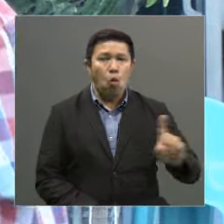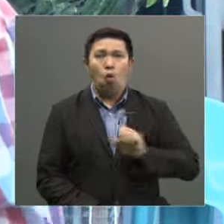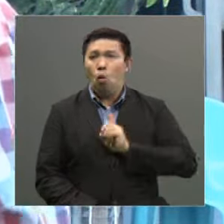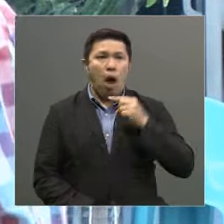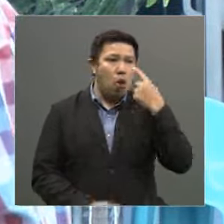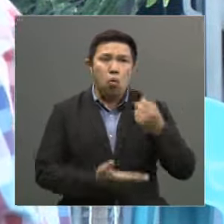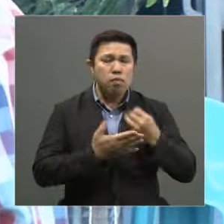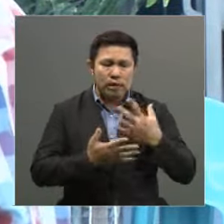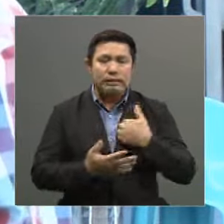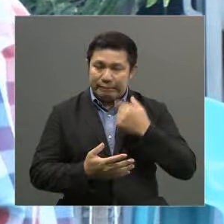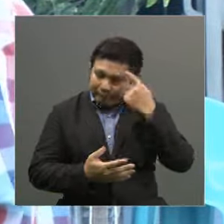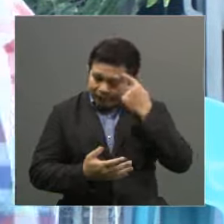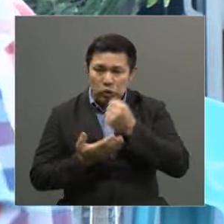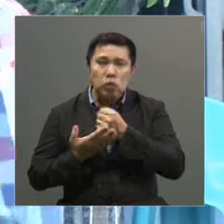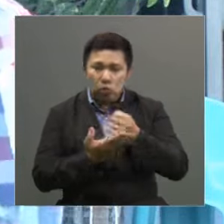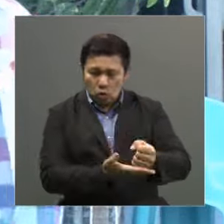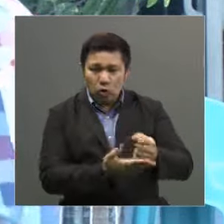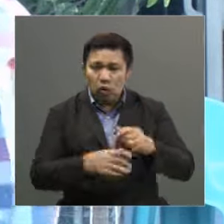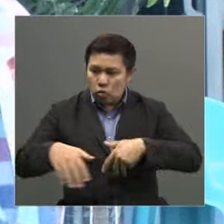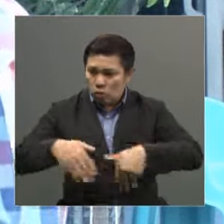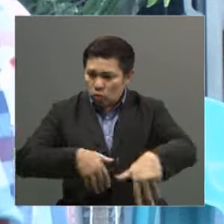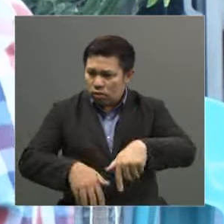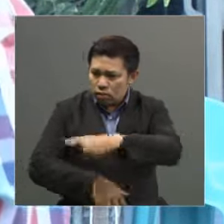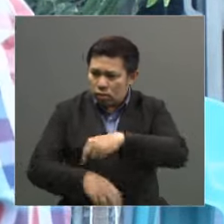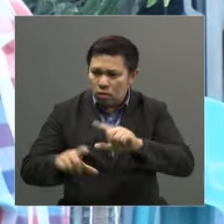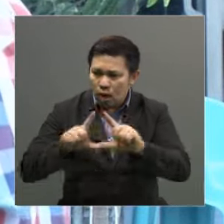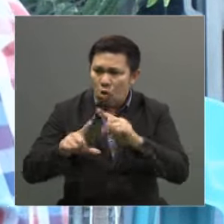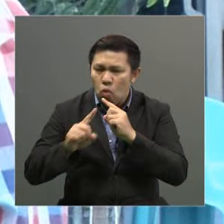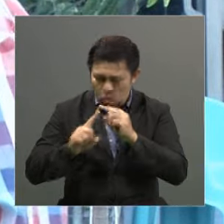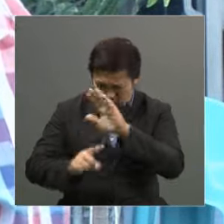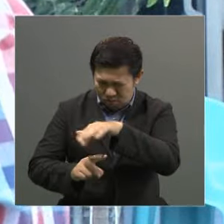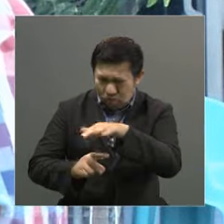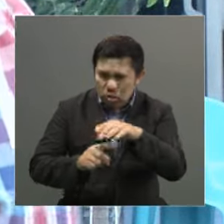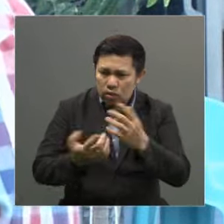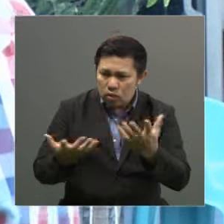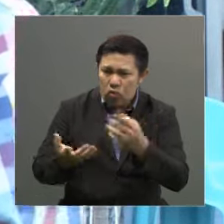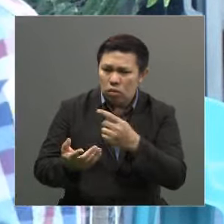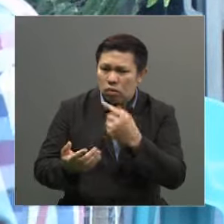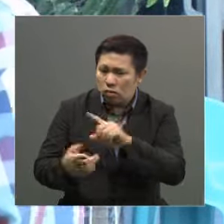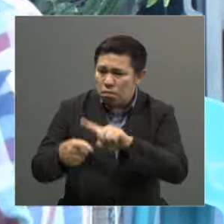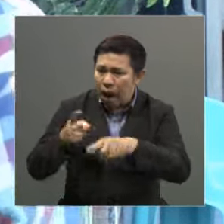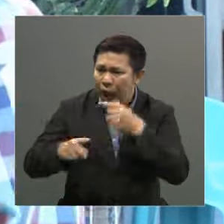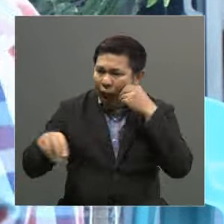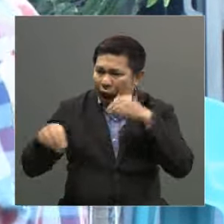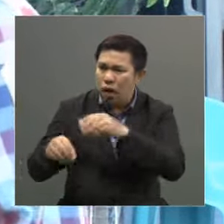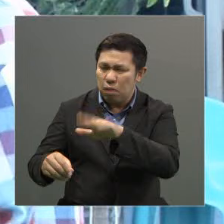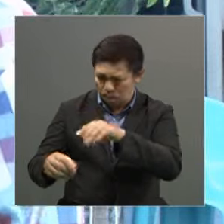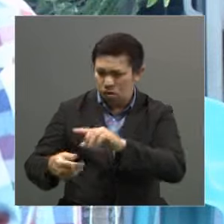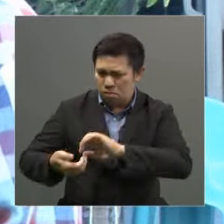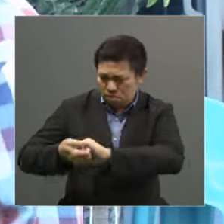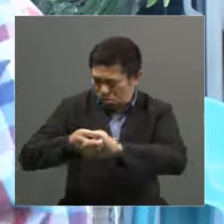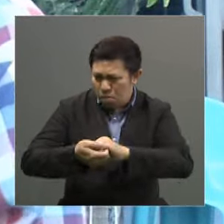ต้องช่วยกันแล้วก็พยายามที่จะคุยกันในชุมชนรายกลุ่มชุมชนคือให้ทุกคนอ่ะเหมือนเพื่อนบ้านให้เรารักกันเราอยู่